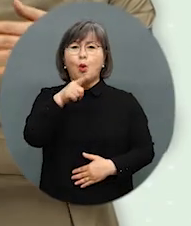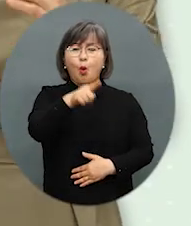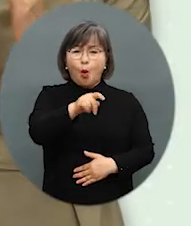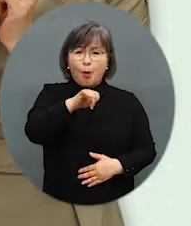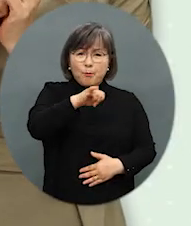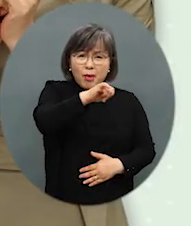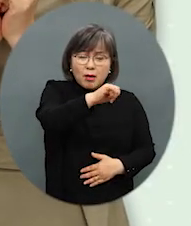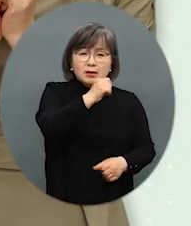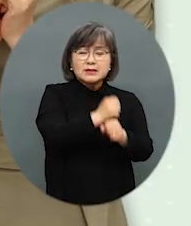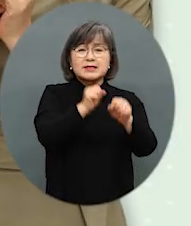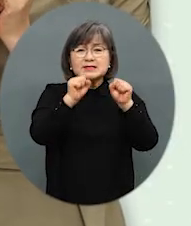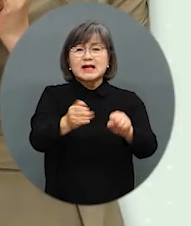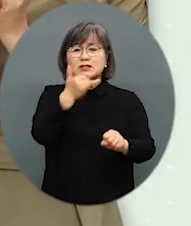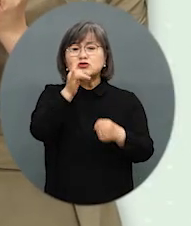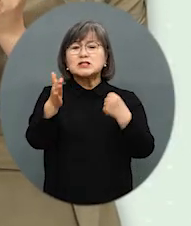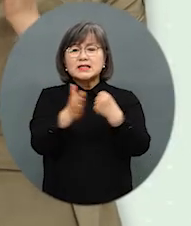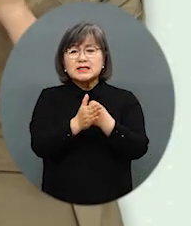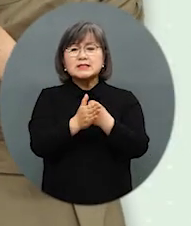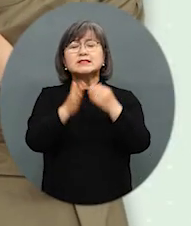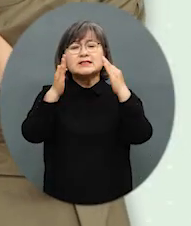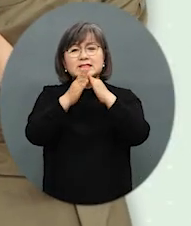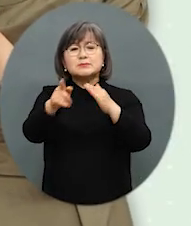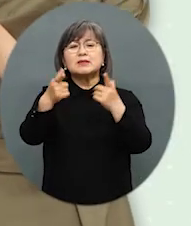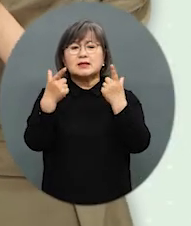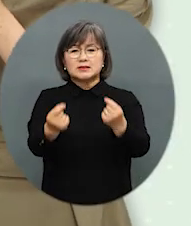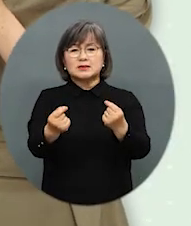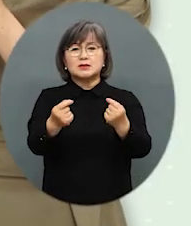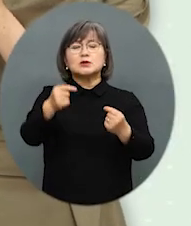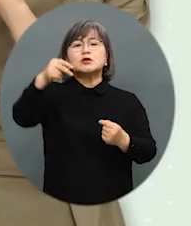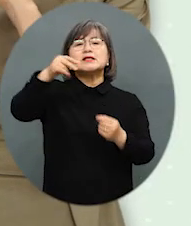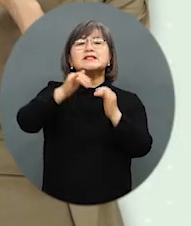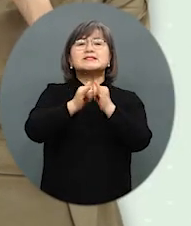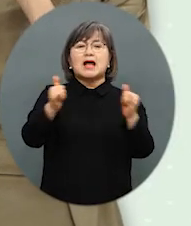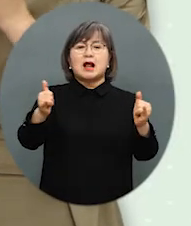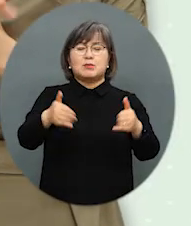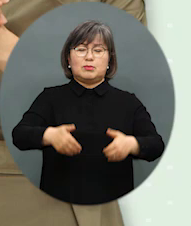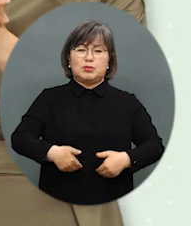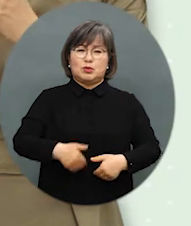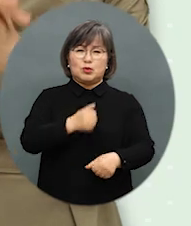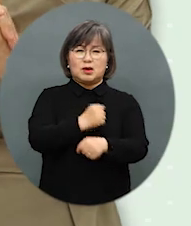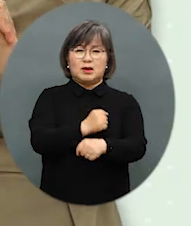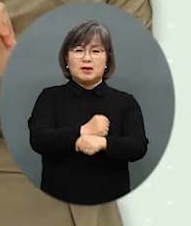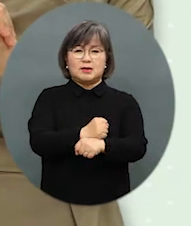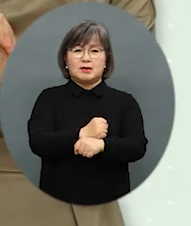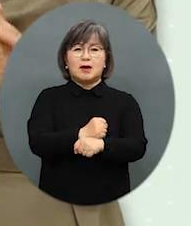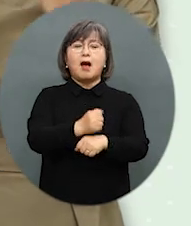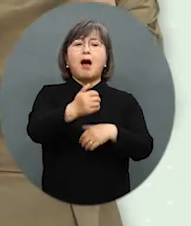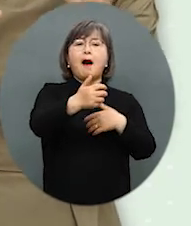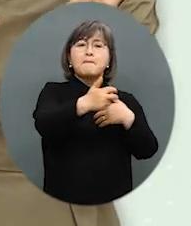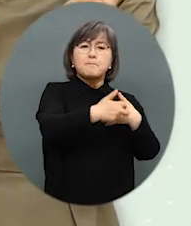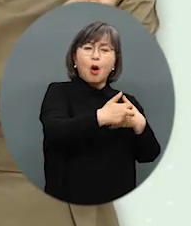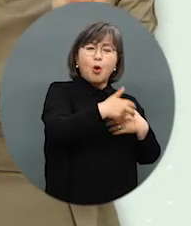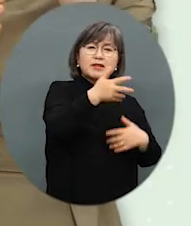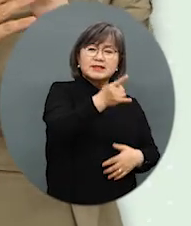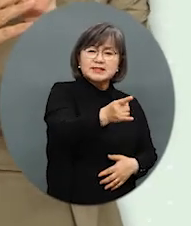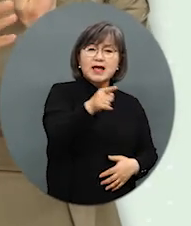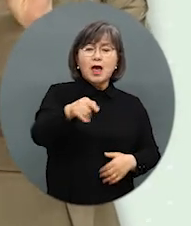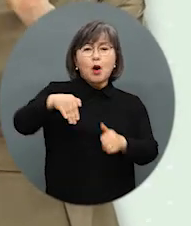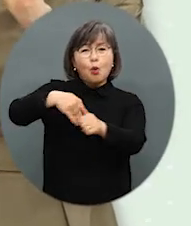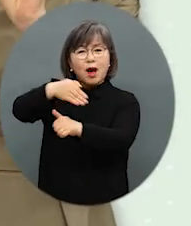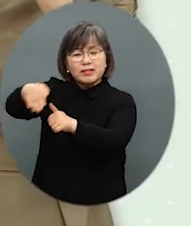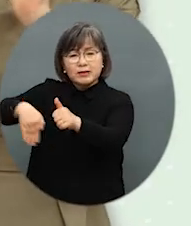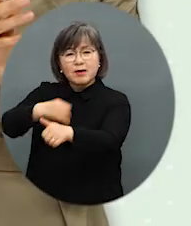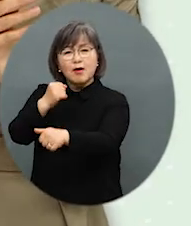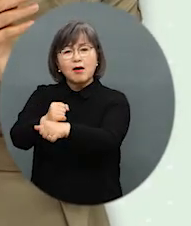그리고 병원체가 살 수 있는 그런 집 같은 곳, 바로 숙주인 사람이 필요합니다. 병원체,